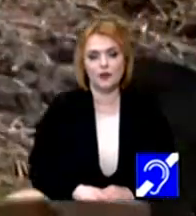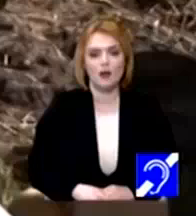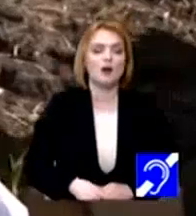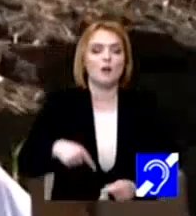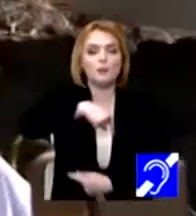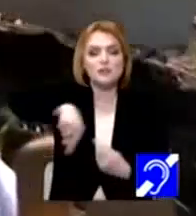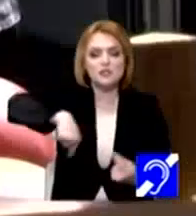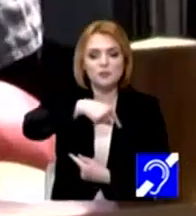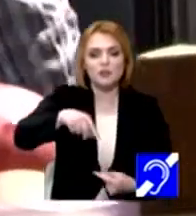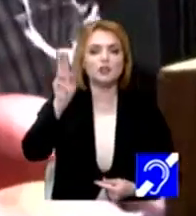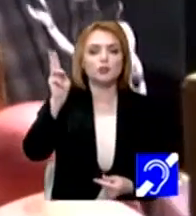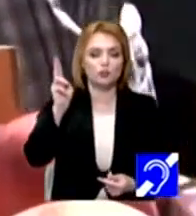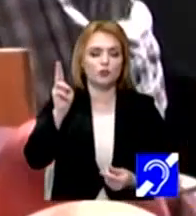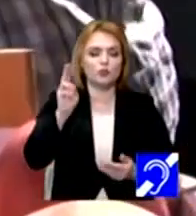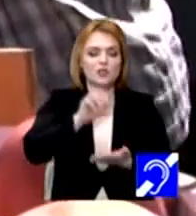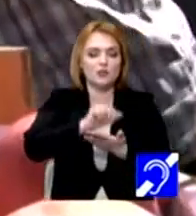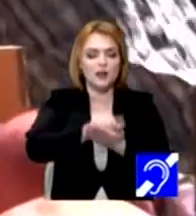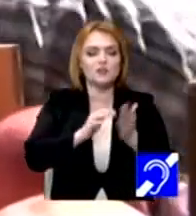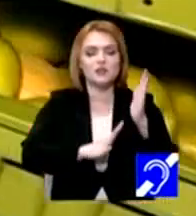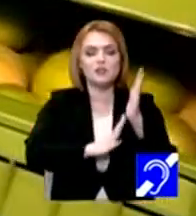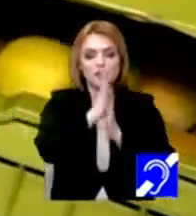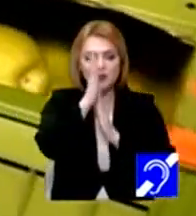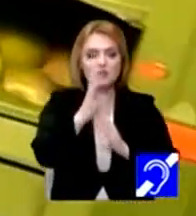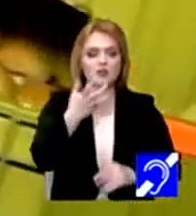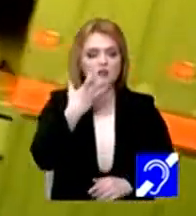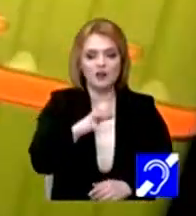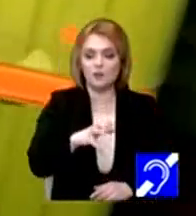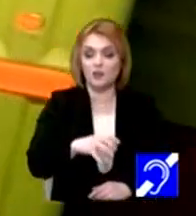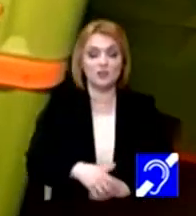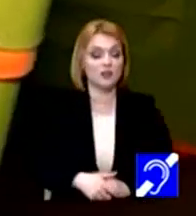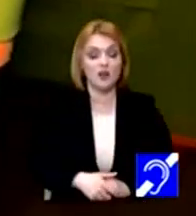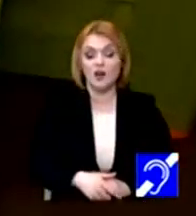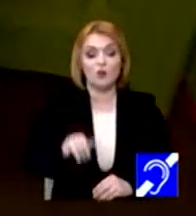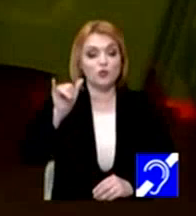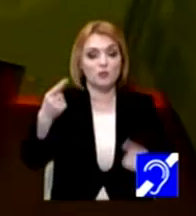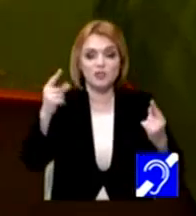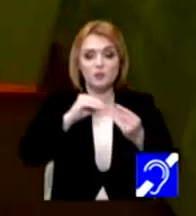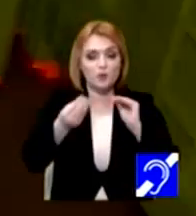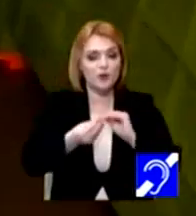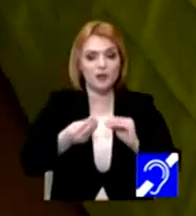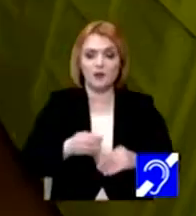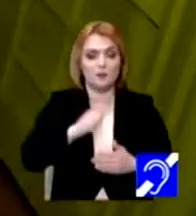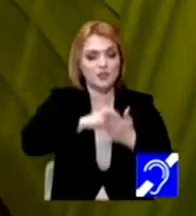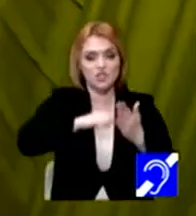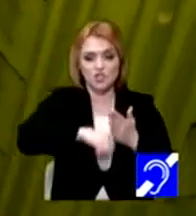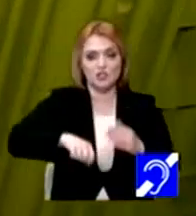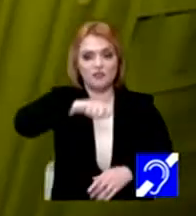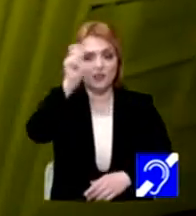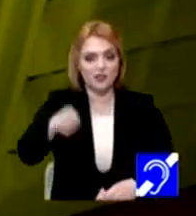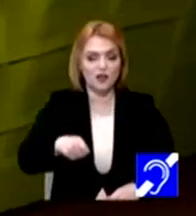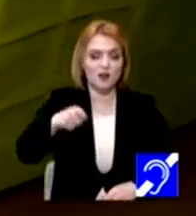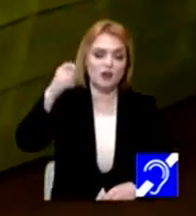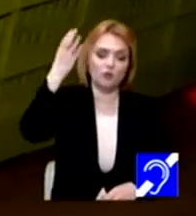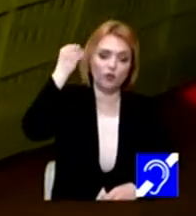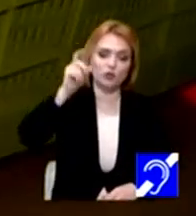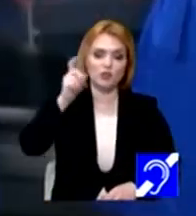Producătorii de mere din Republica Moldova sunt la un pas de faliment din cauza războiului ruso-ucrainean. De ce nu-și mai pot exporta producția în